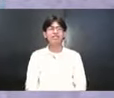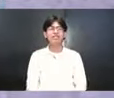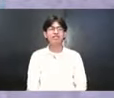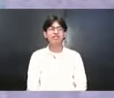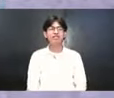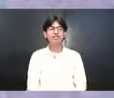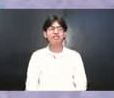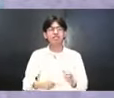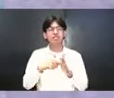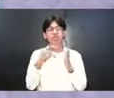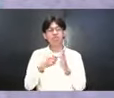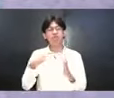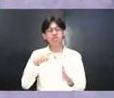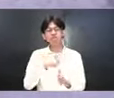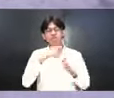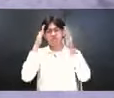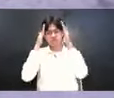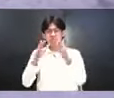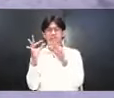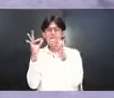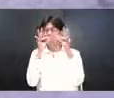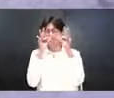Sometimes we worship our phones.